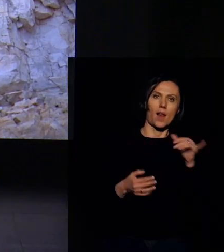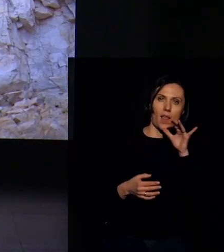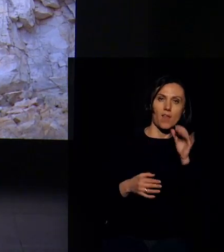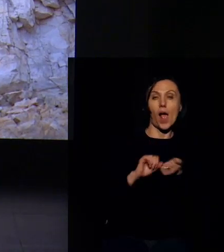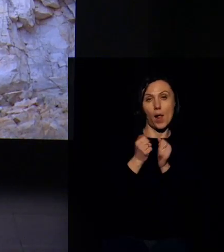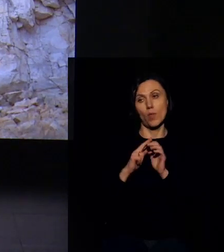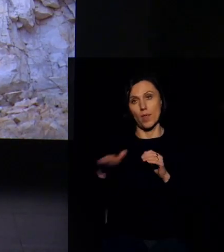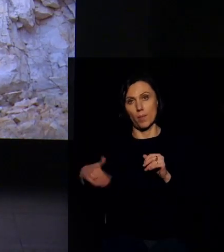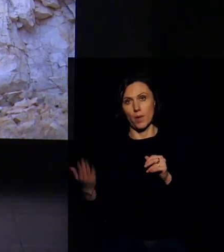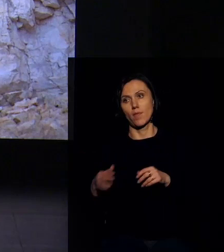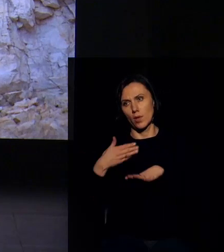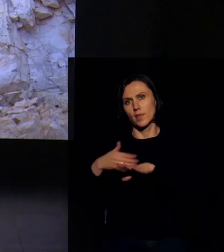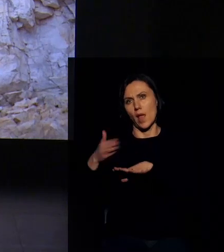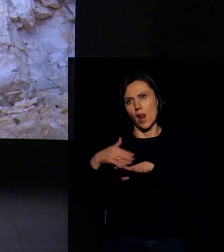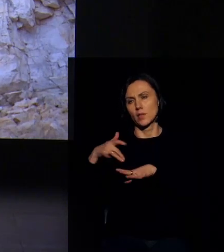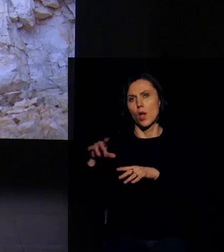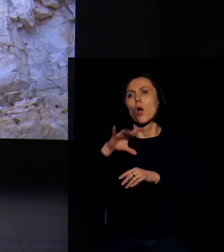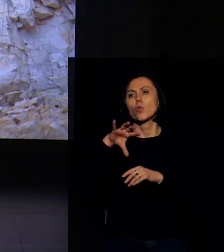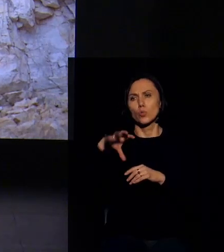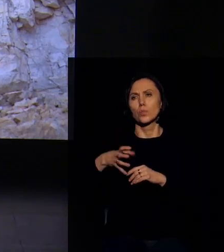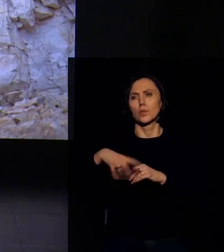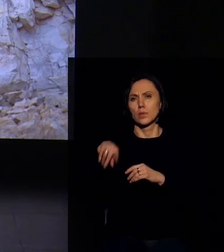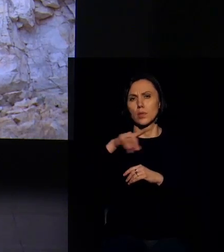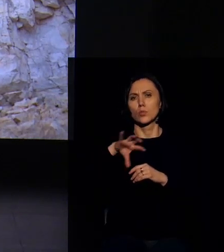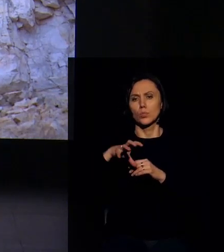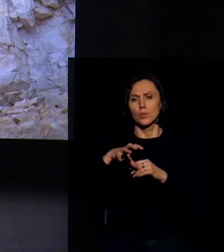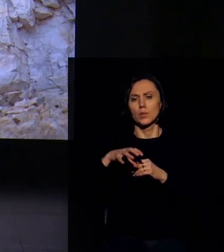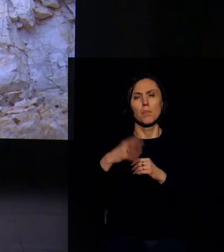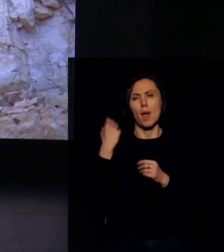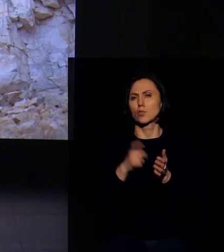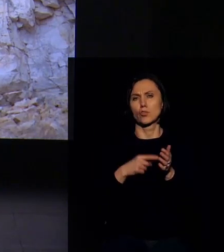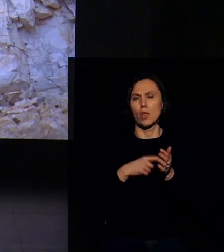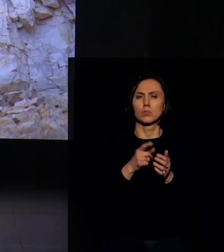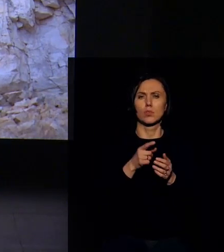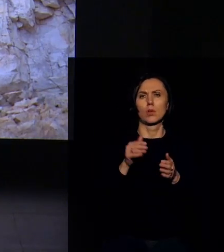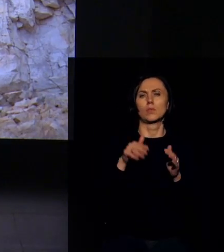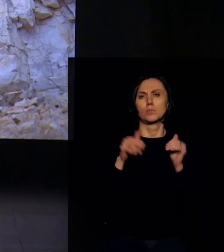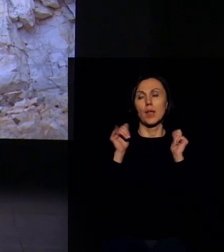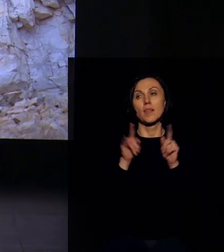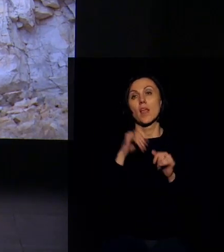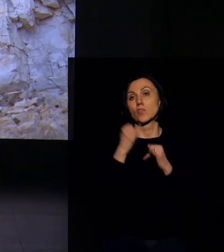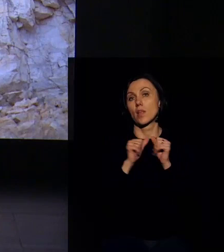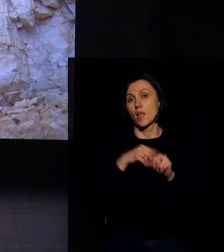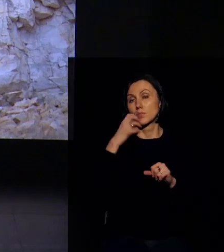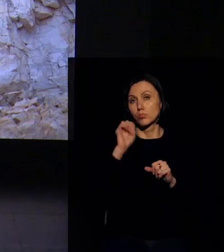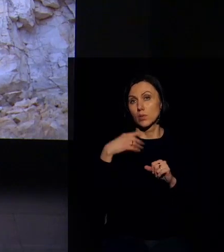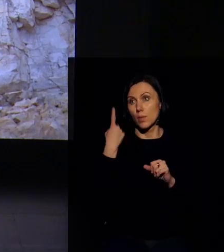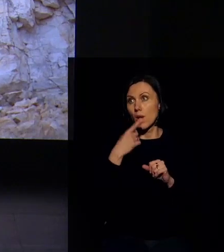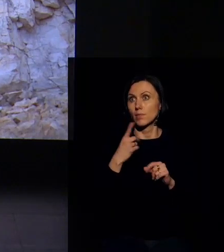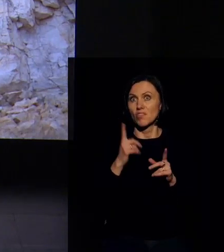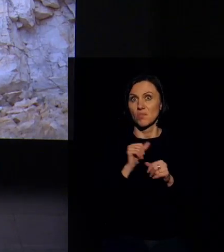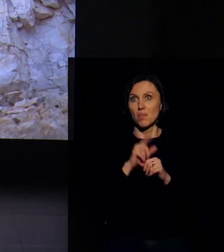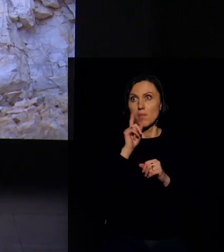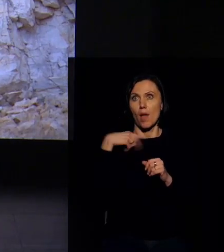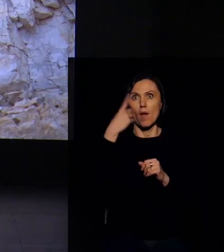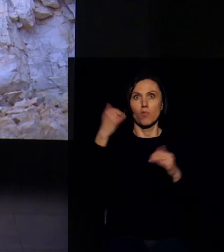prawo, kontynuować. Grupy zorganizowane bardzo często wycofują się tutaj, też przy brzydkiej pogodzie, a zdarza się, że w górach nagle pogoda się